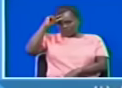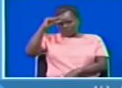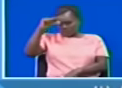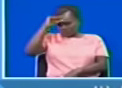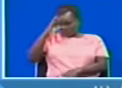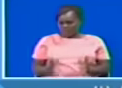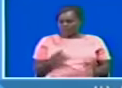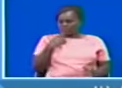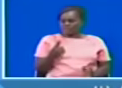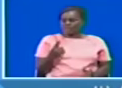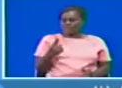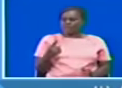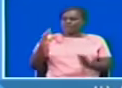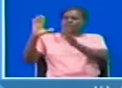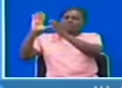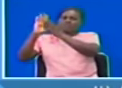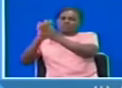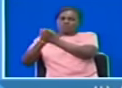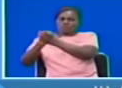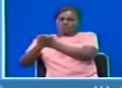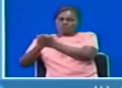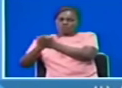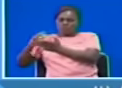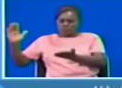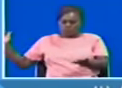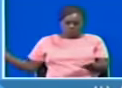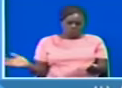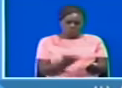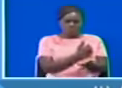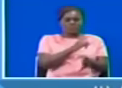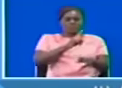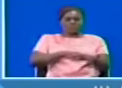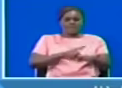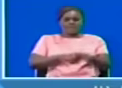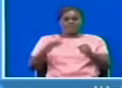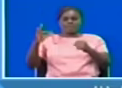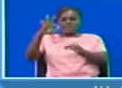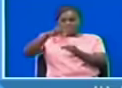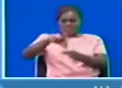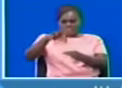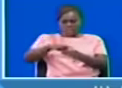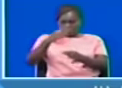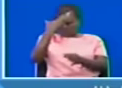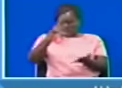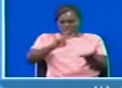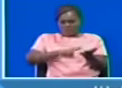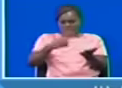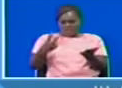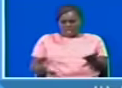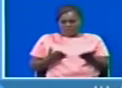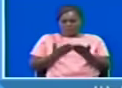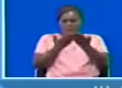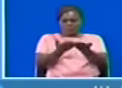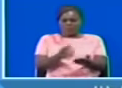governor added that Jubilee will be whitewashed during the August elections because of what he termed as failure to deliver. He